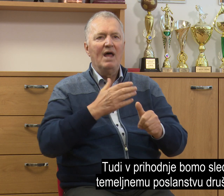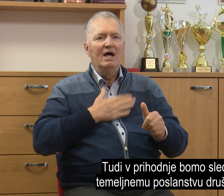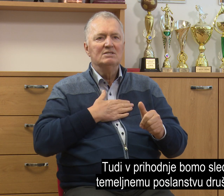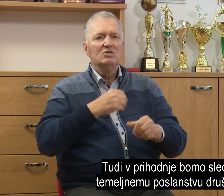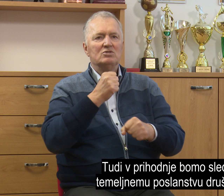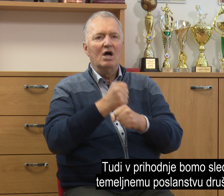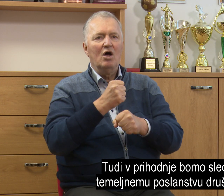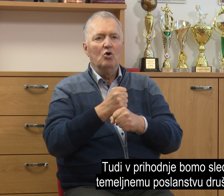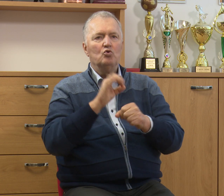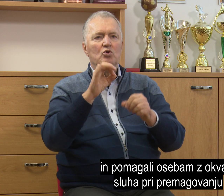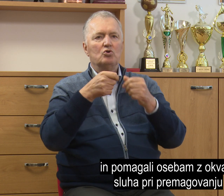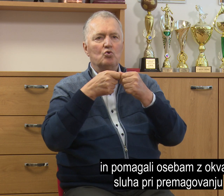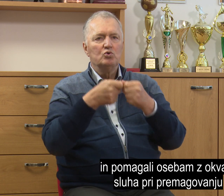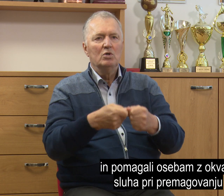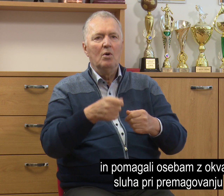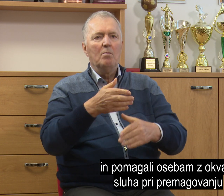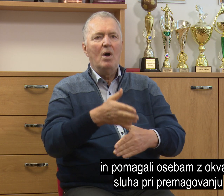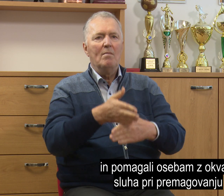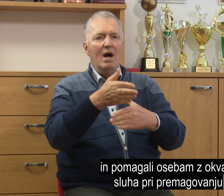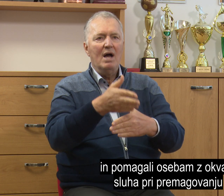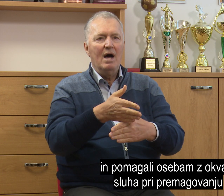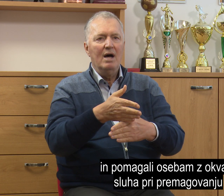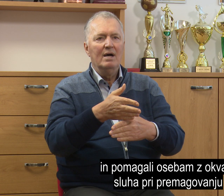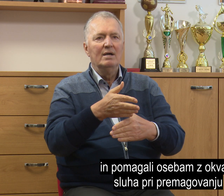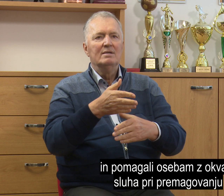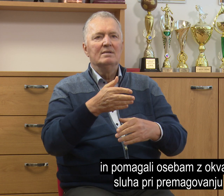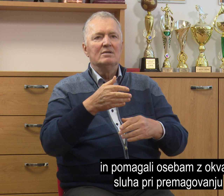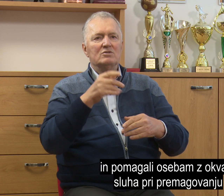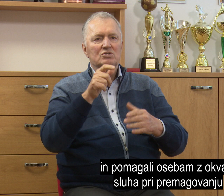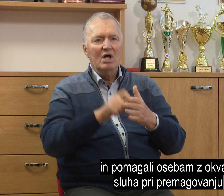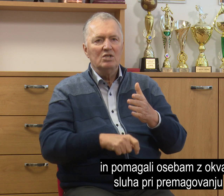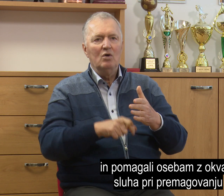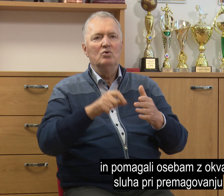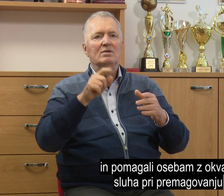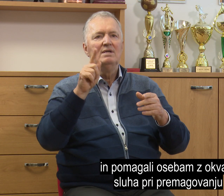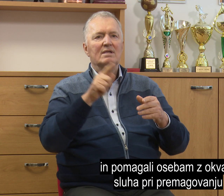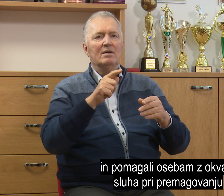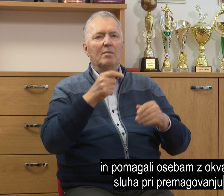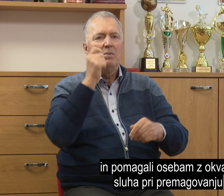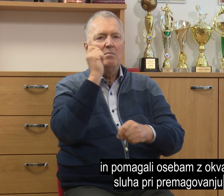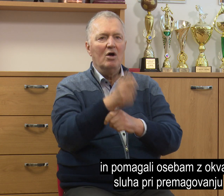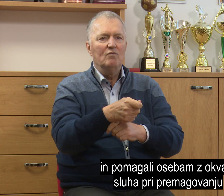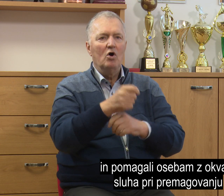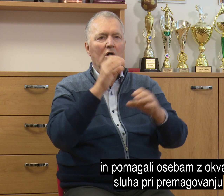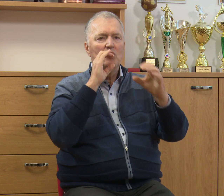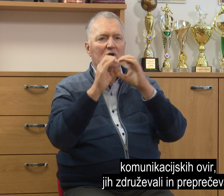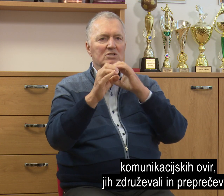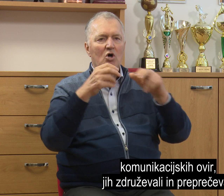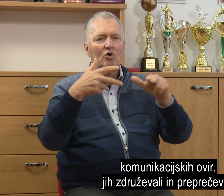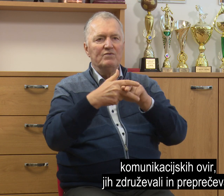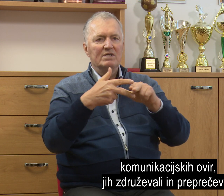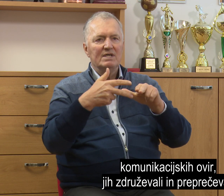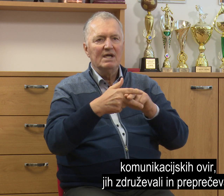društva in pomagali osebam z okvaro sluha pri premagovanju komunikacijskih ovir,